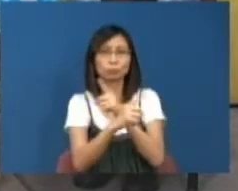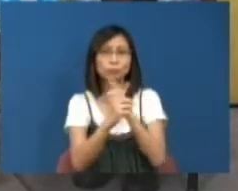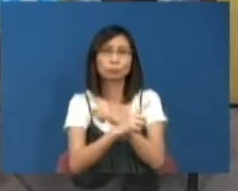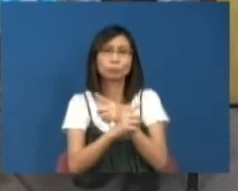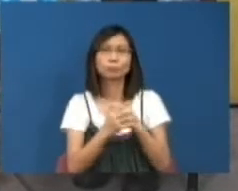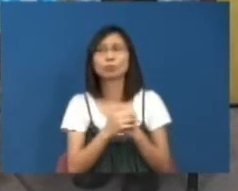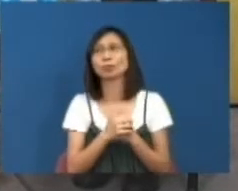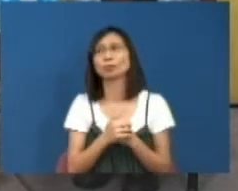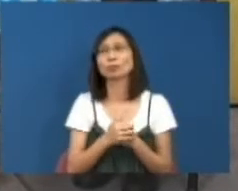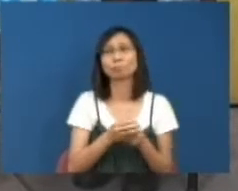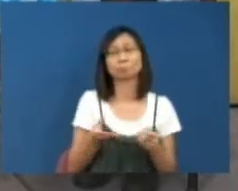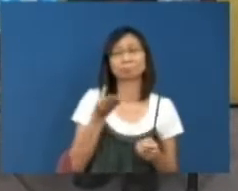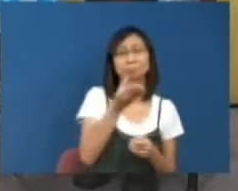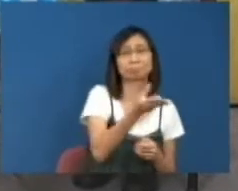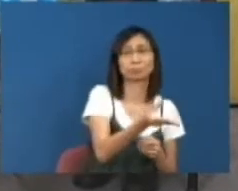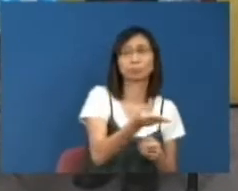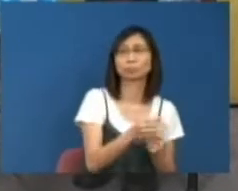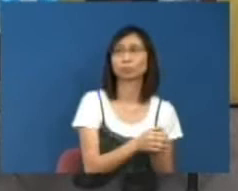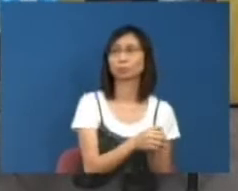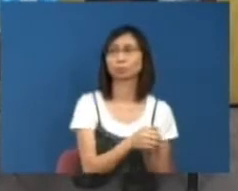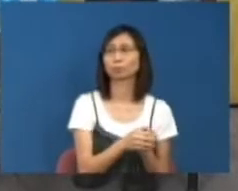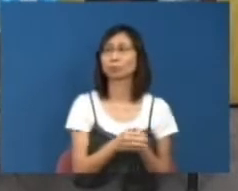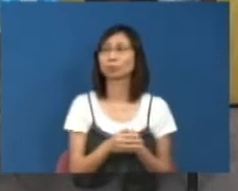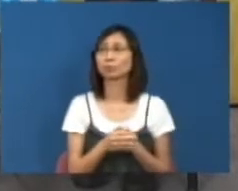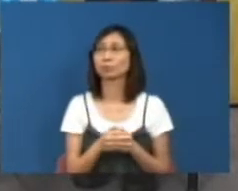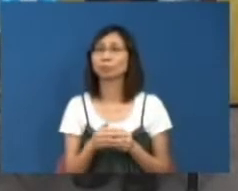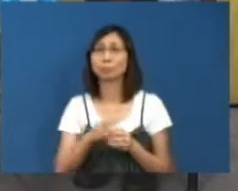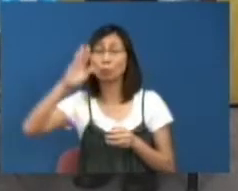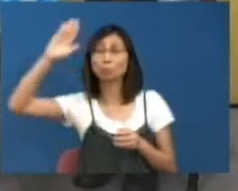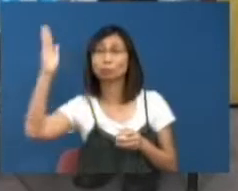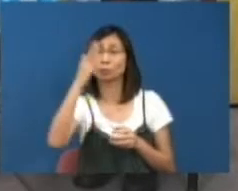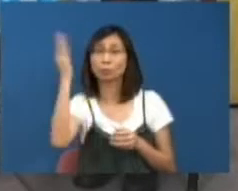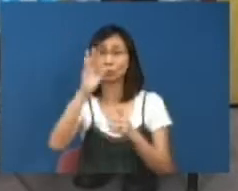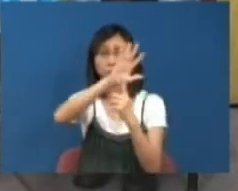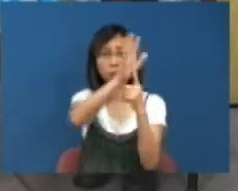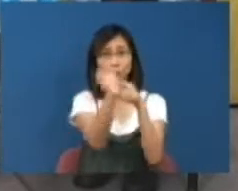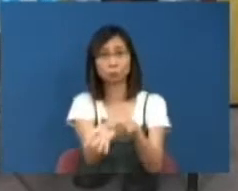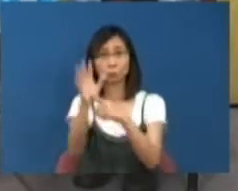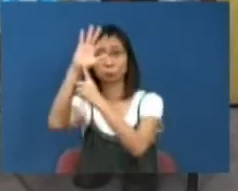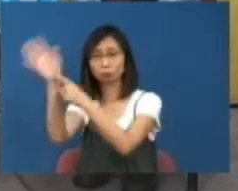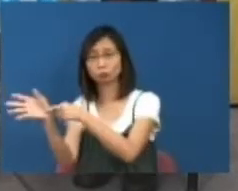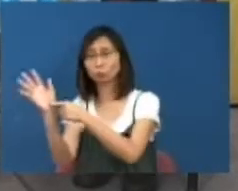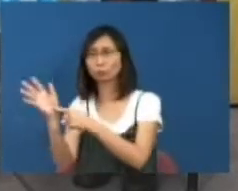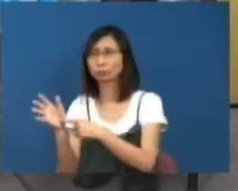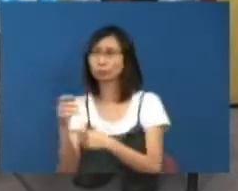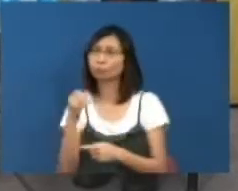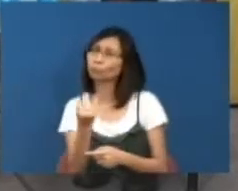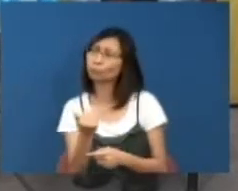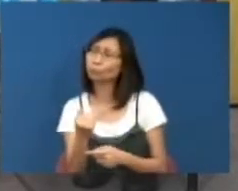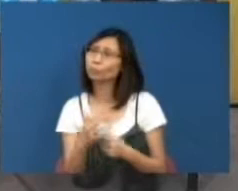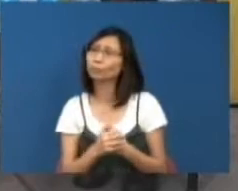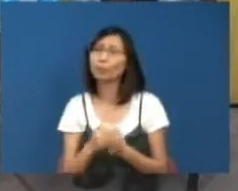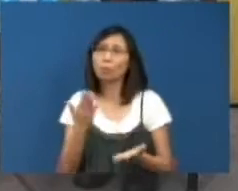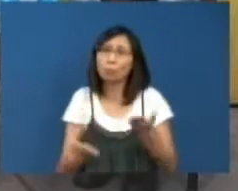我哋doctor 亦都有啲唔同嘅建築物可以。 打長風會唔會冧曬㗎？ 打長風呢個問題咧， 或者